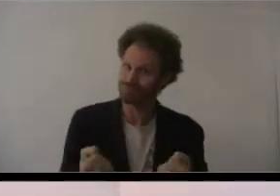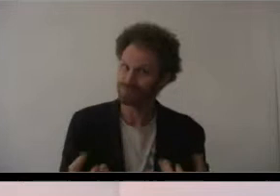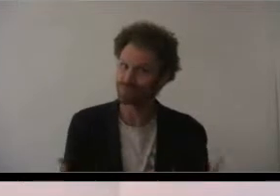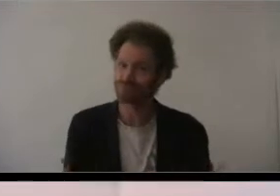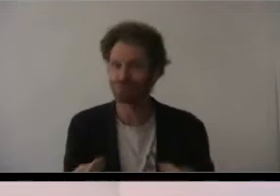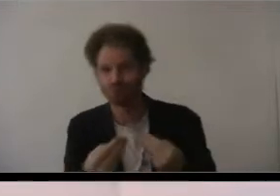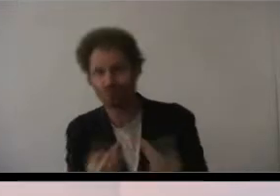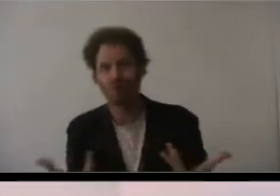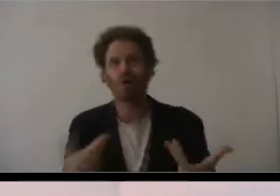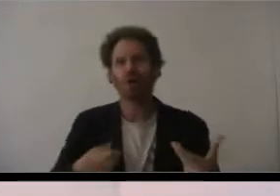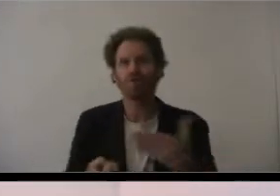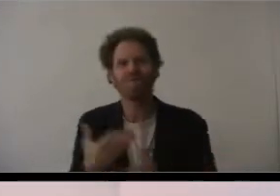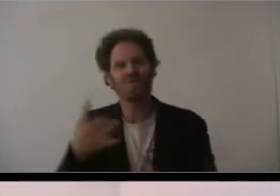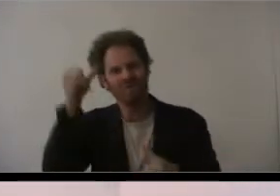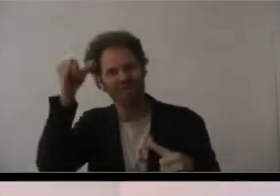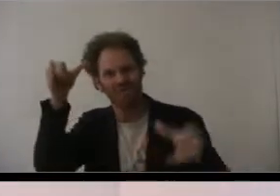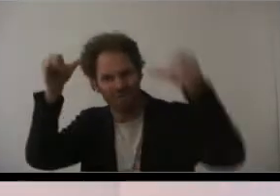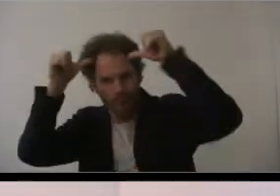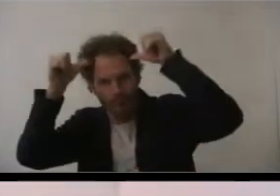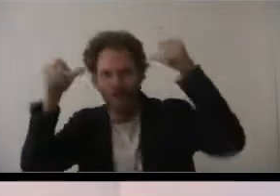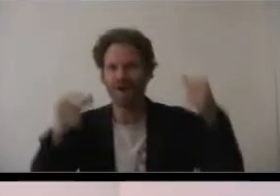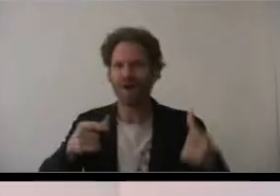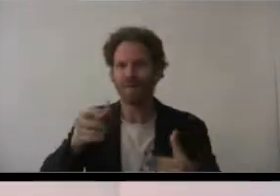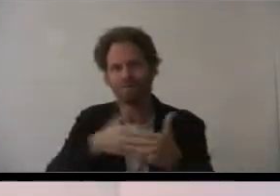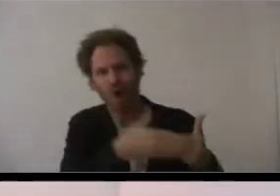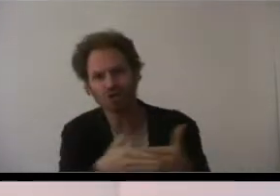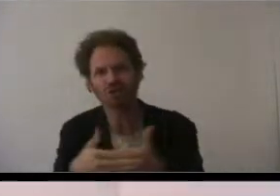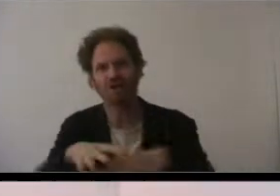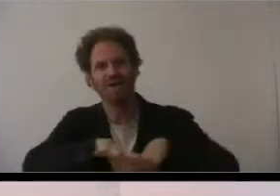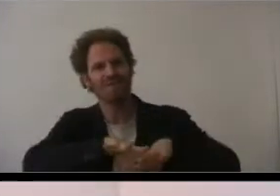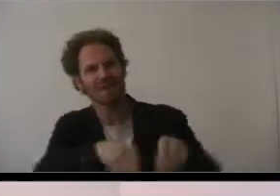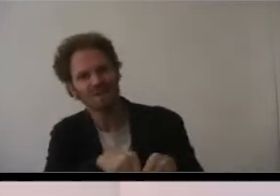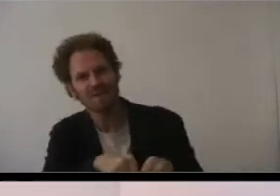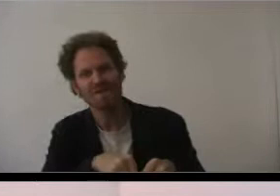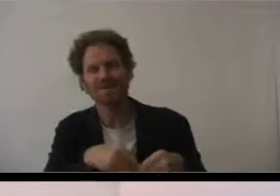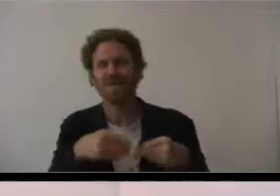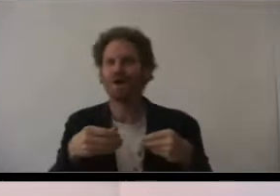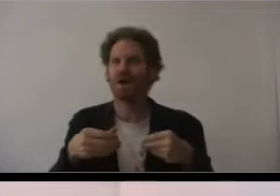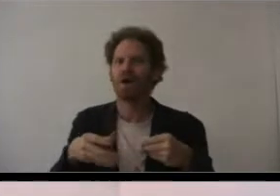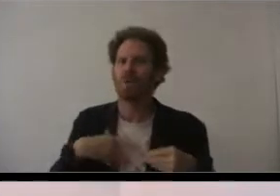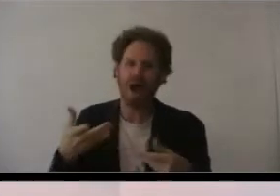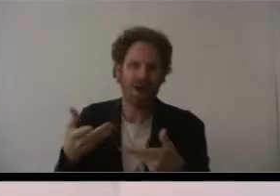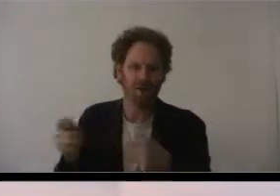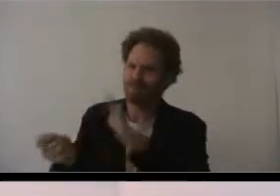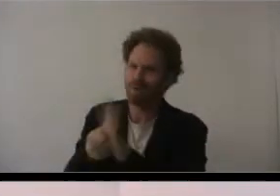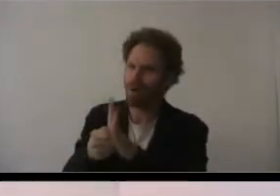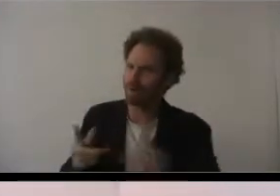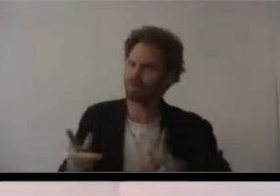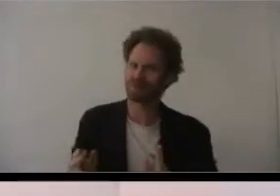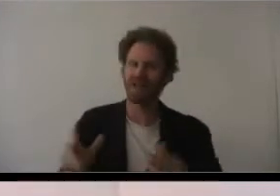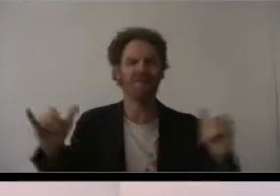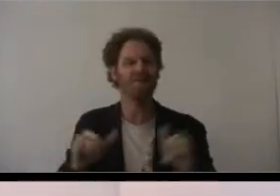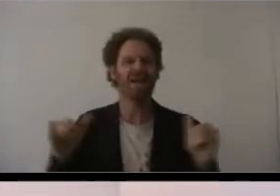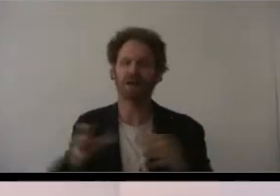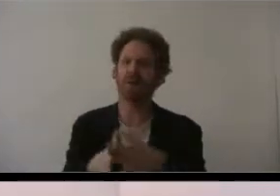sont chers. Pour vos familles. Pour ceux que vous aimez. Des vœux très chaleureux. Qu'au moins ce moment des fêtes soit un moment